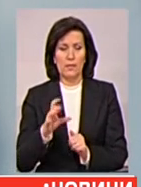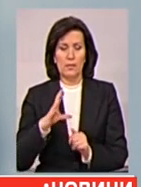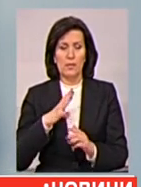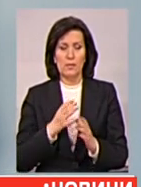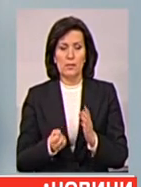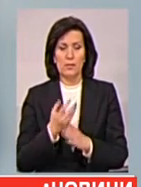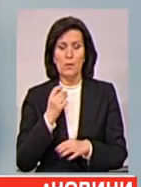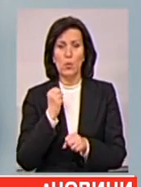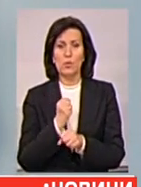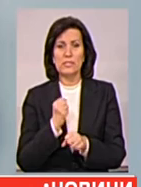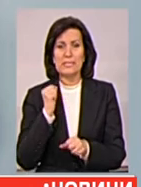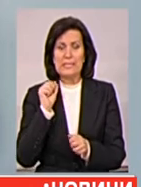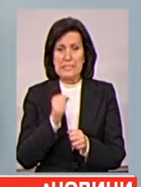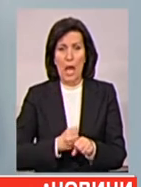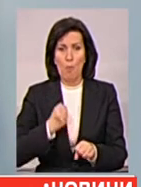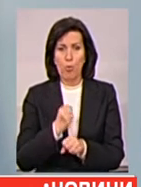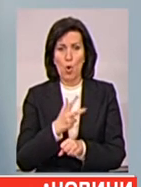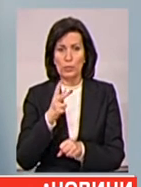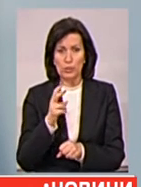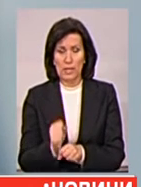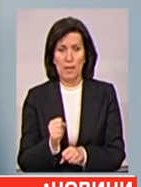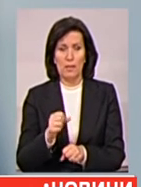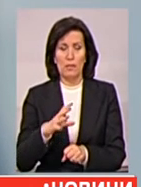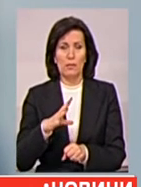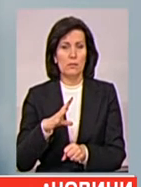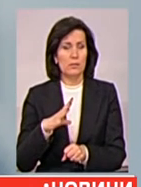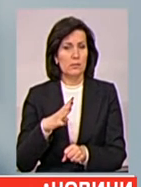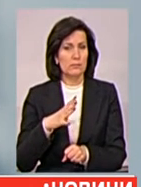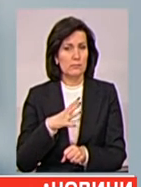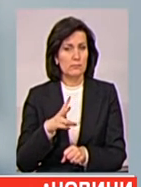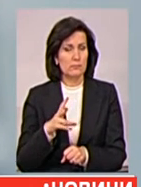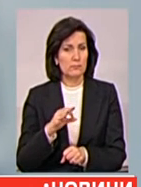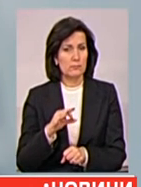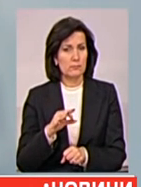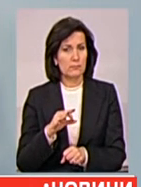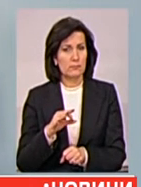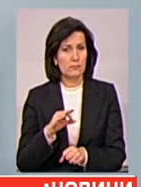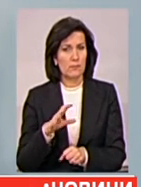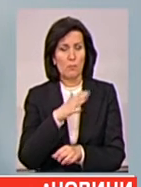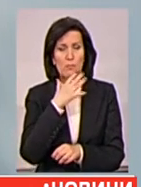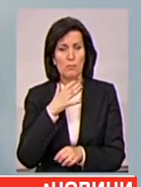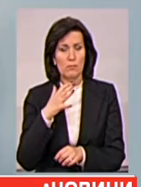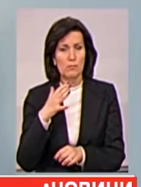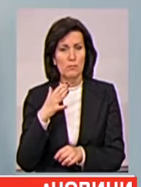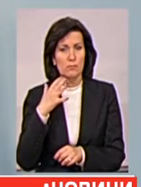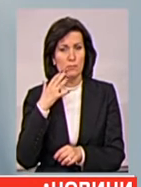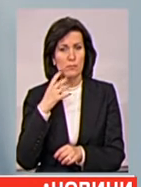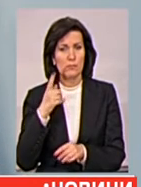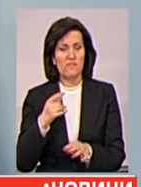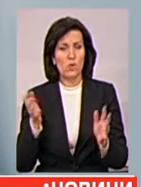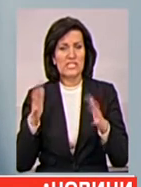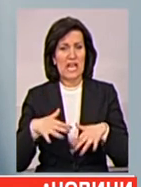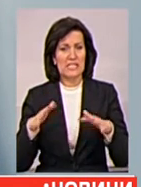что забойщика массой угля кинула на люка, и сверху его этой всей массой много тонн угля высыпалось, и его